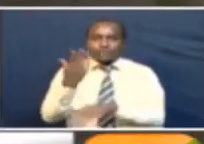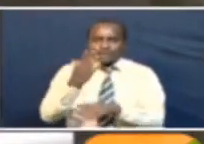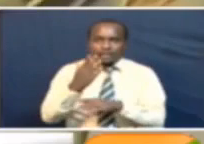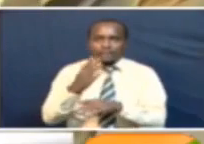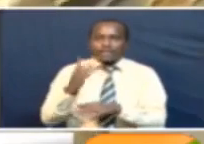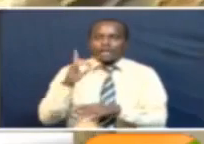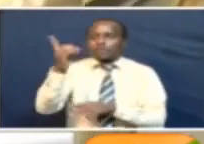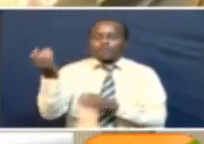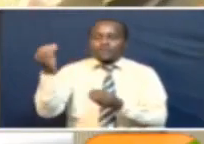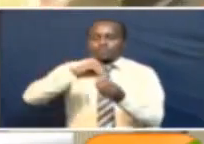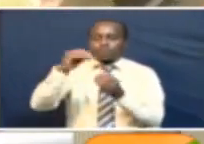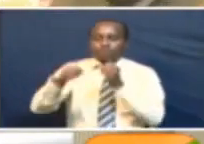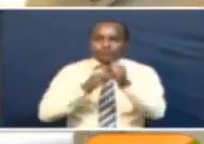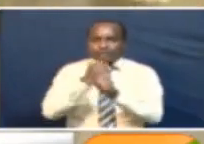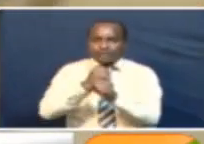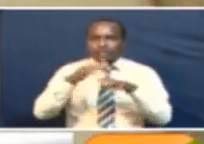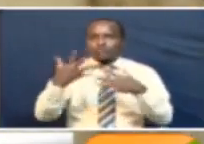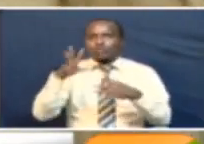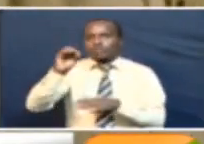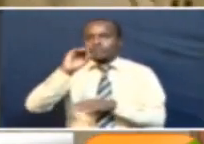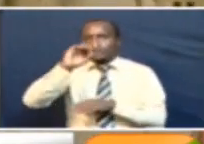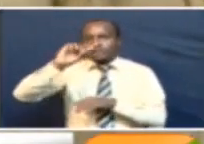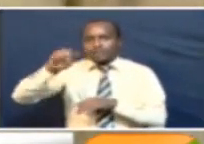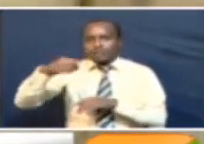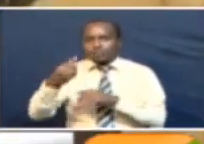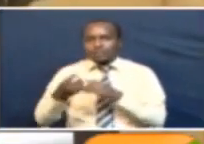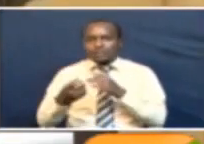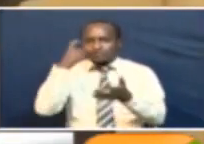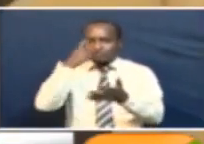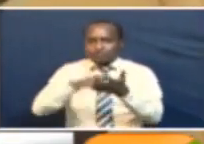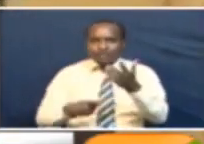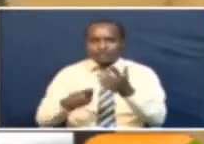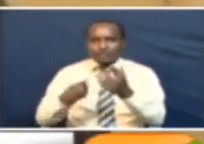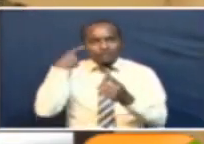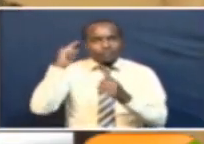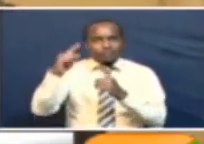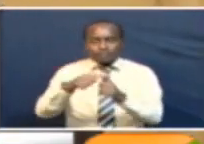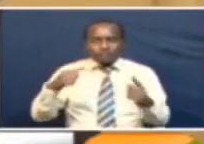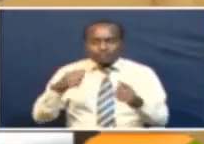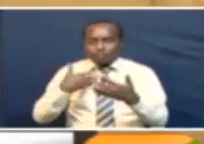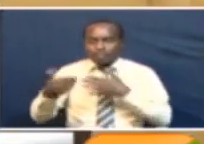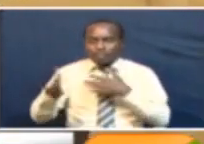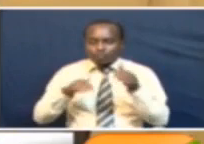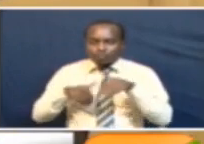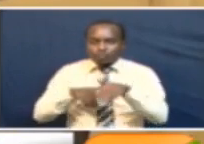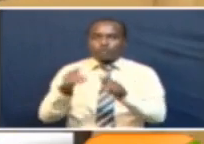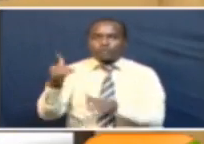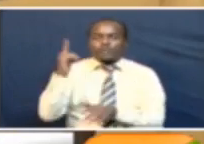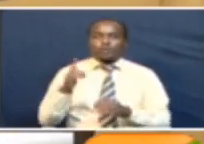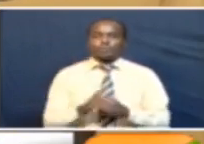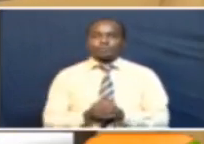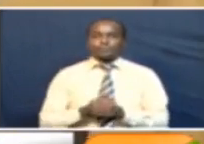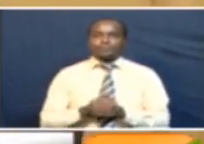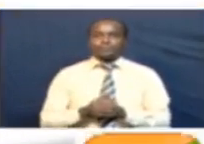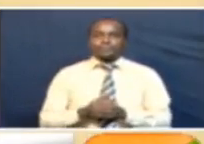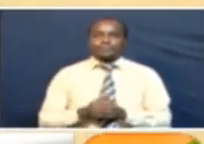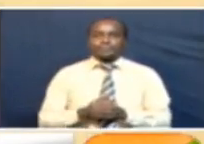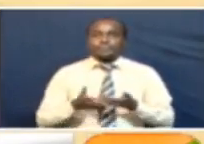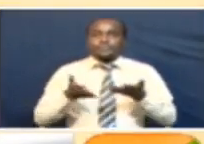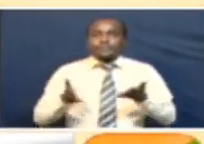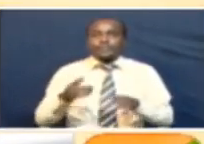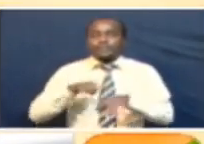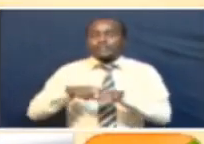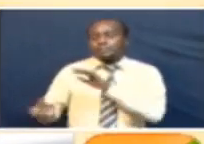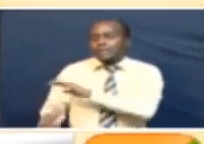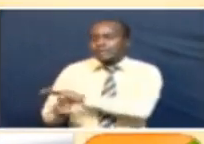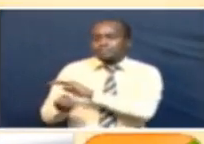zaidi au faini ya shilingi 50,000 kwa kuchinja mnyama bila kuzingatia sheria. Mshukiwa hata hivyo, wakati akijitetea,